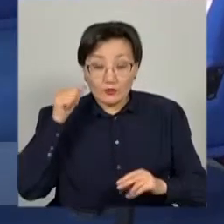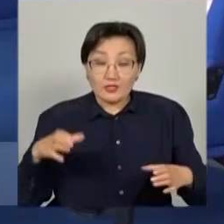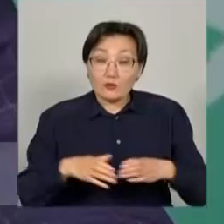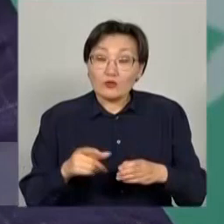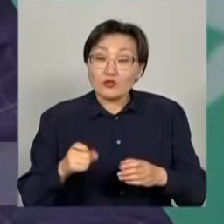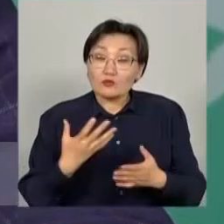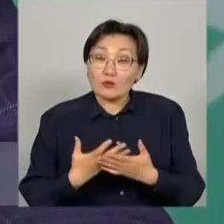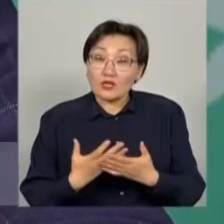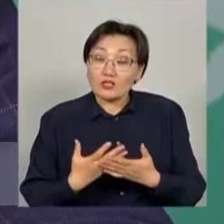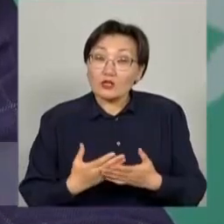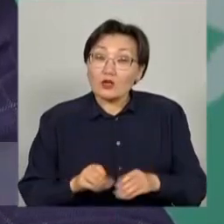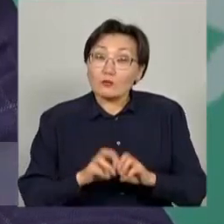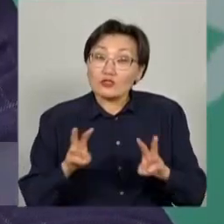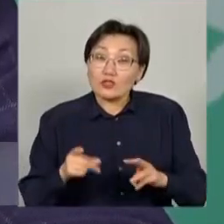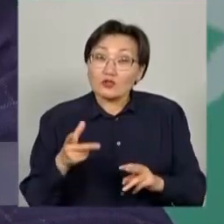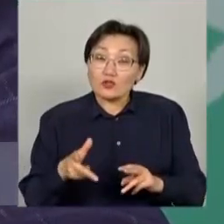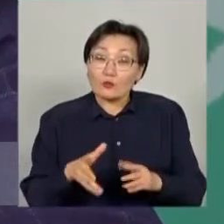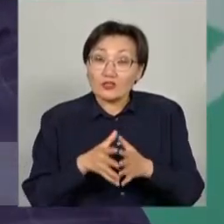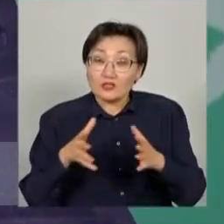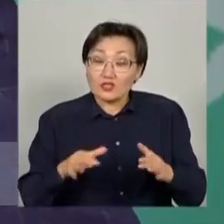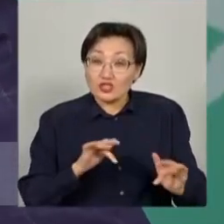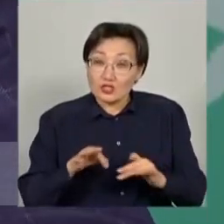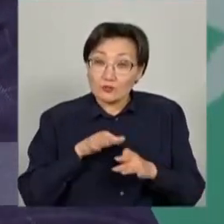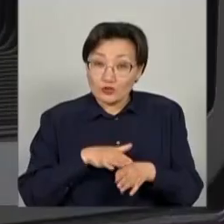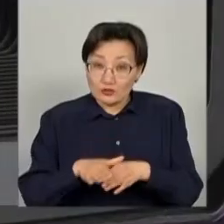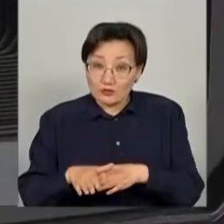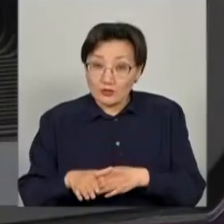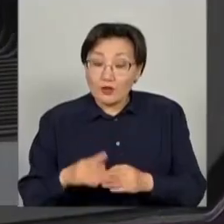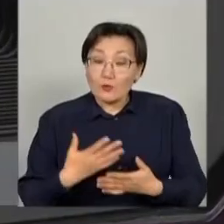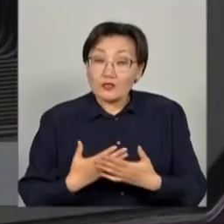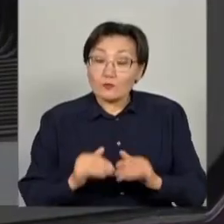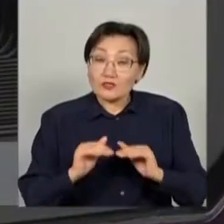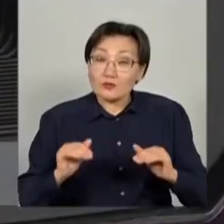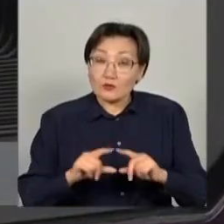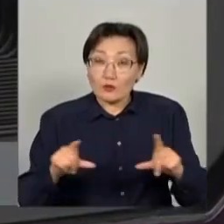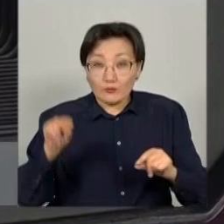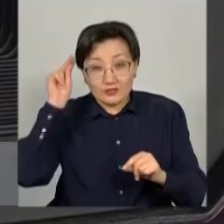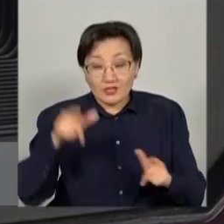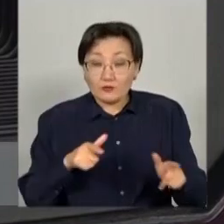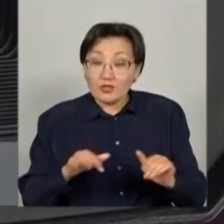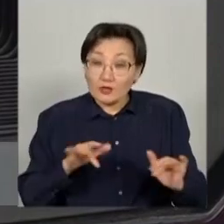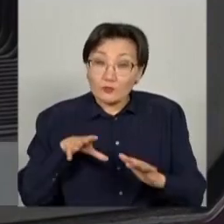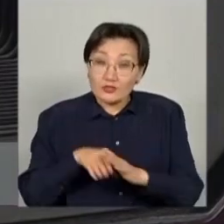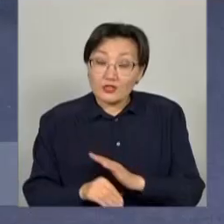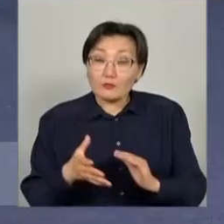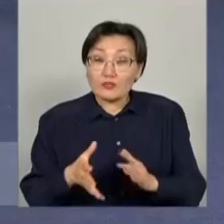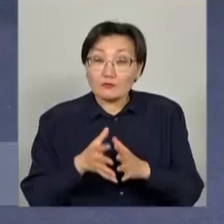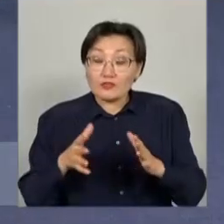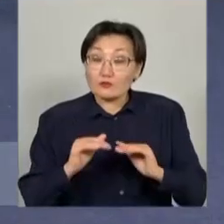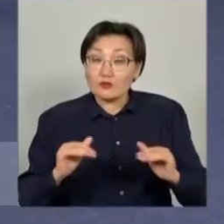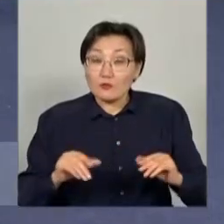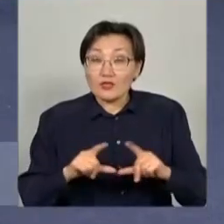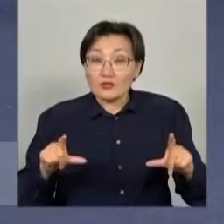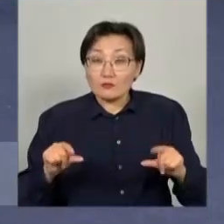мыңға жуық адамды қамтитын 3 мыңнан аса іс-шара өткізген. Мәселен, баланы мектепке даярлайық акциясы аясында 5 мыңнан аса бала